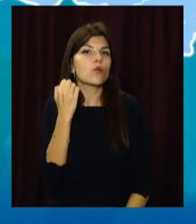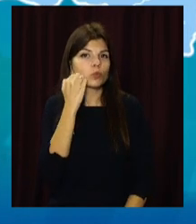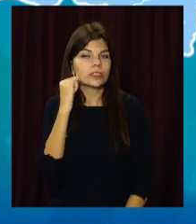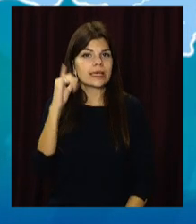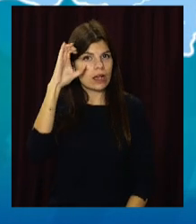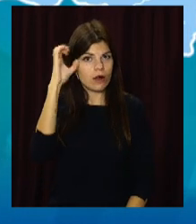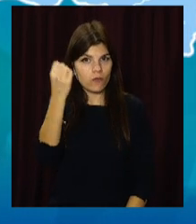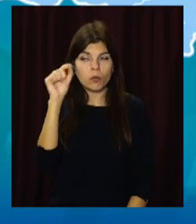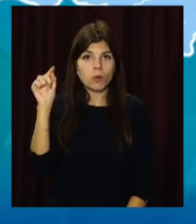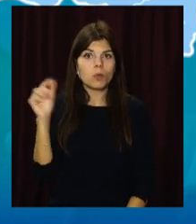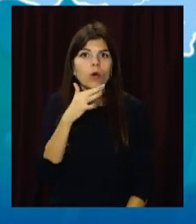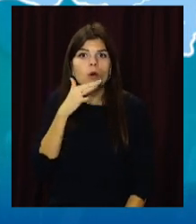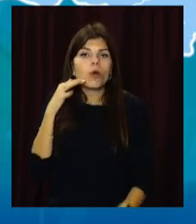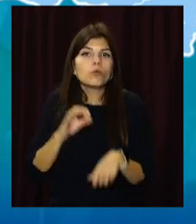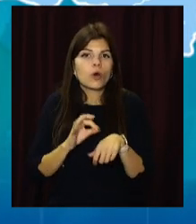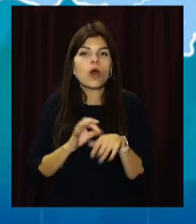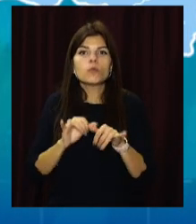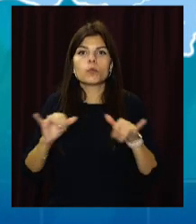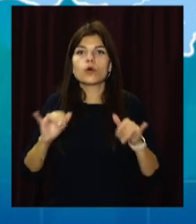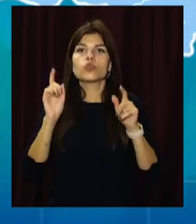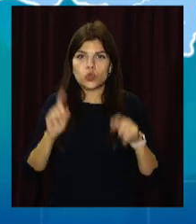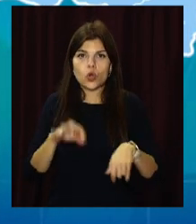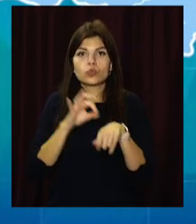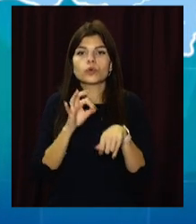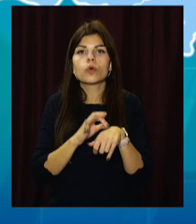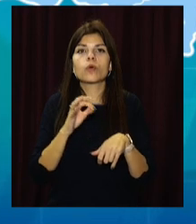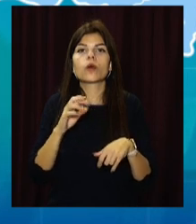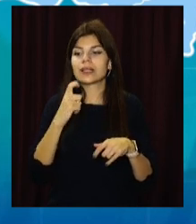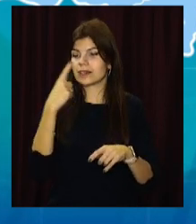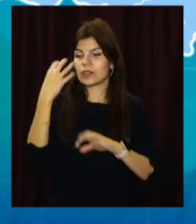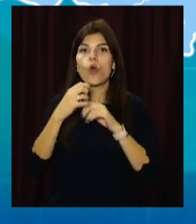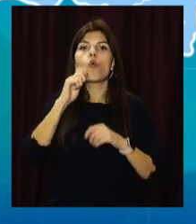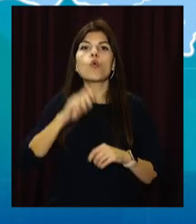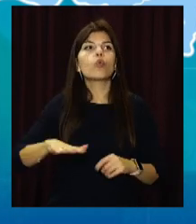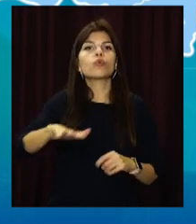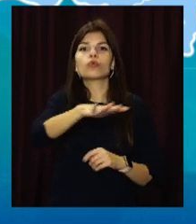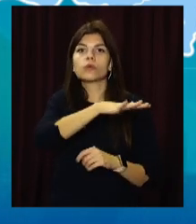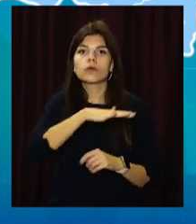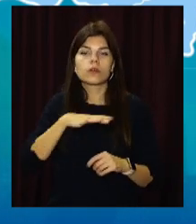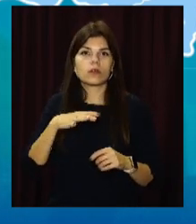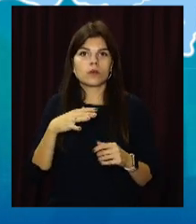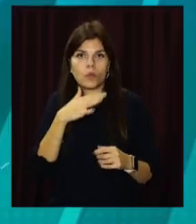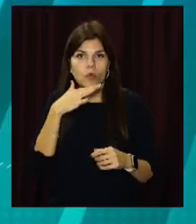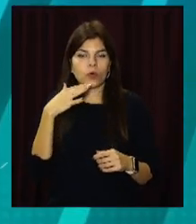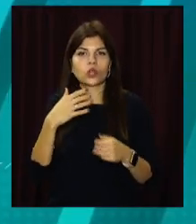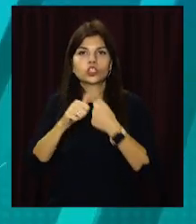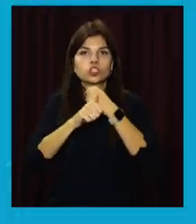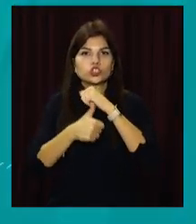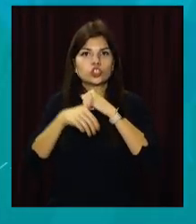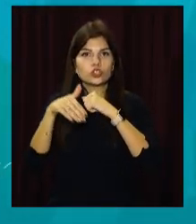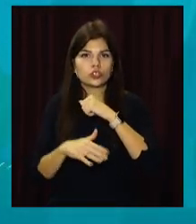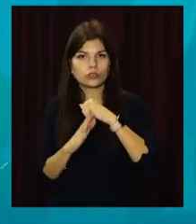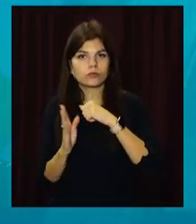та Кривому Розі. Стрімко зріс показник нових COVID-хворих за минулу добу і в Україні. Підхопили недугу понад 16